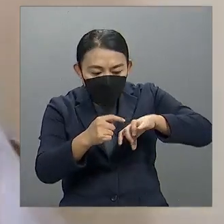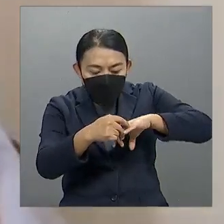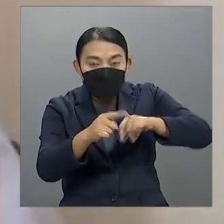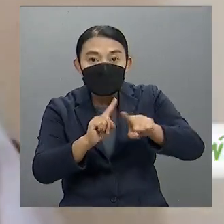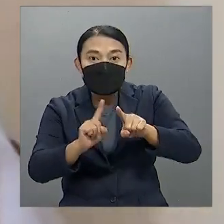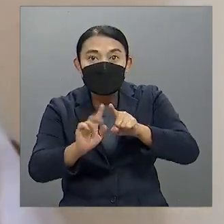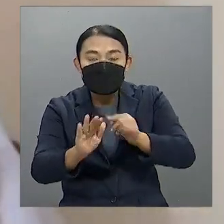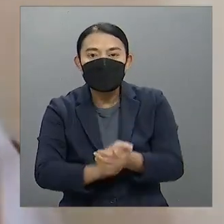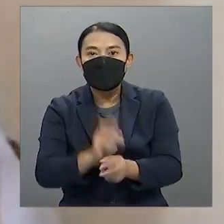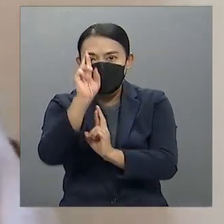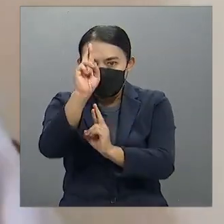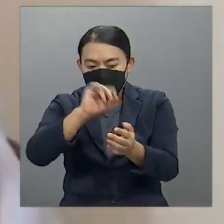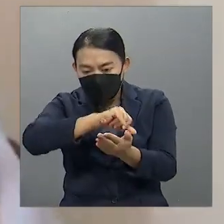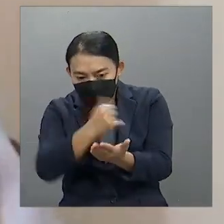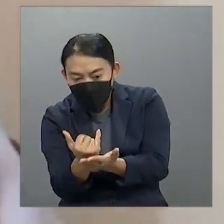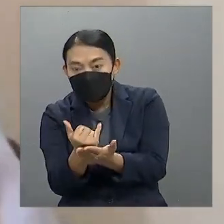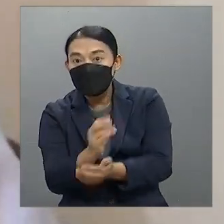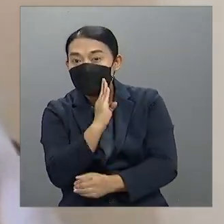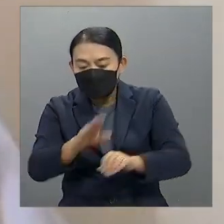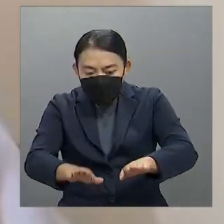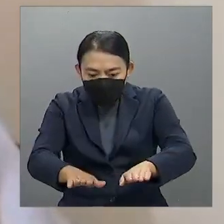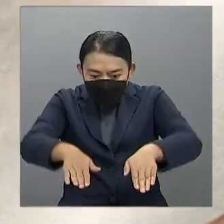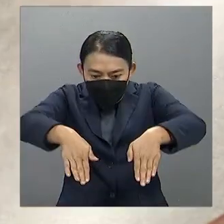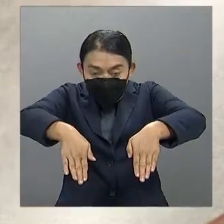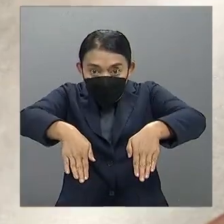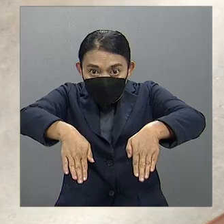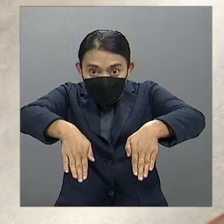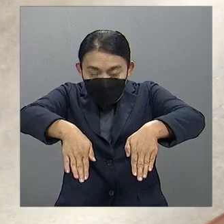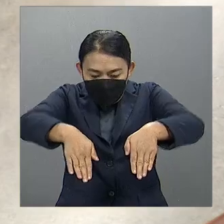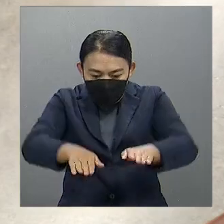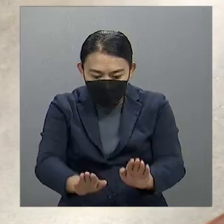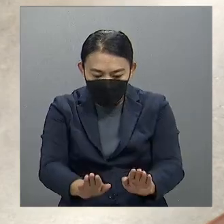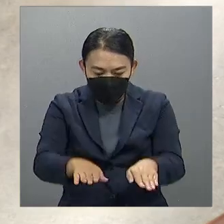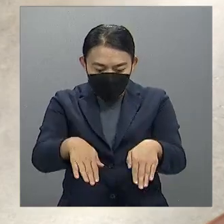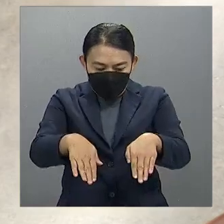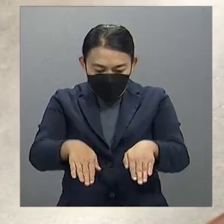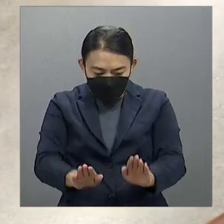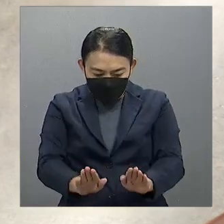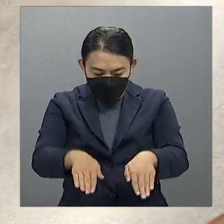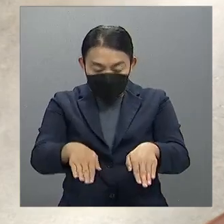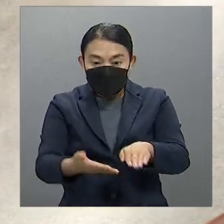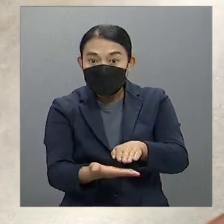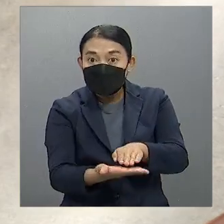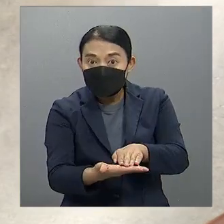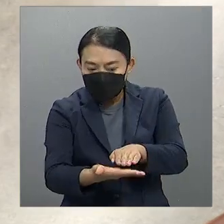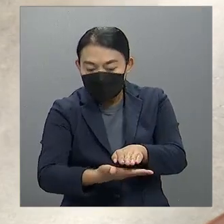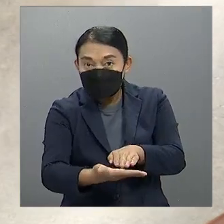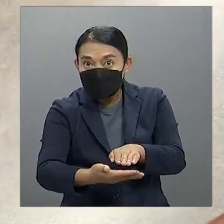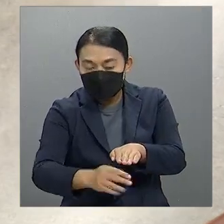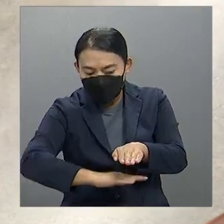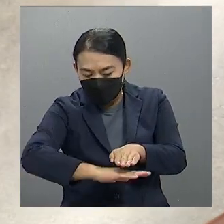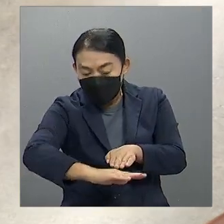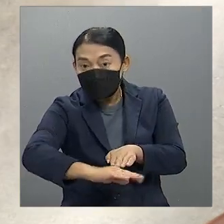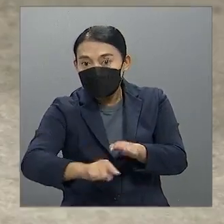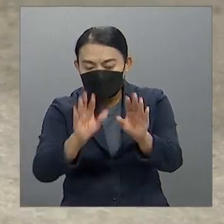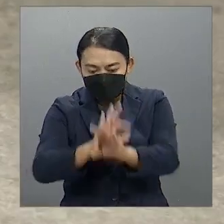าพอเราขยิบใช่ไหมคะพื้นที่การวางเท้าของเราเนี่ยกับพื้นเนี่ยมันจะลดลงเพราะฉะนั้นพื้นที่สัมผัสของเท้ากับพื้นล